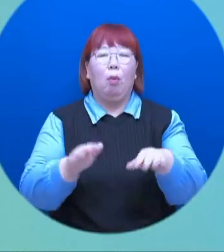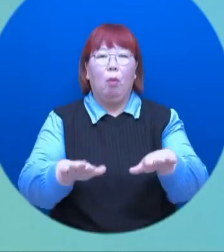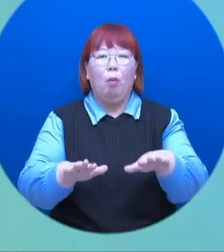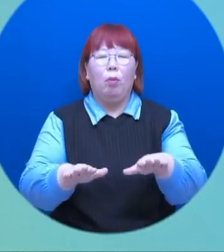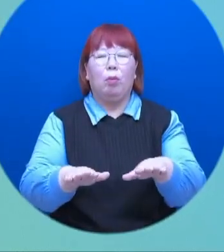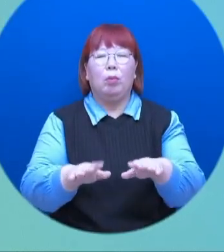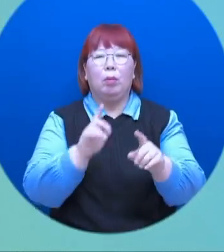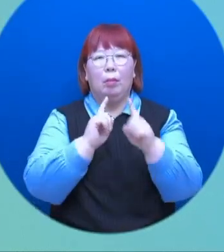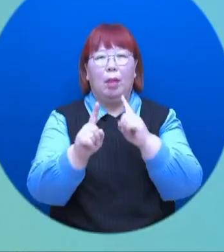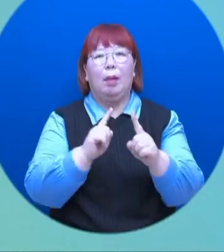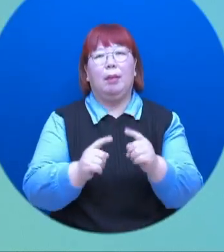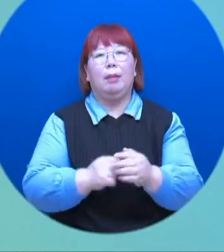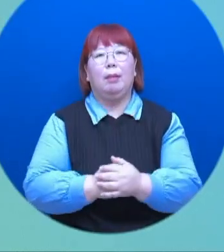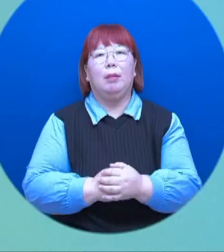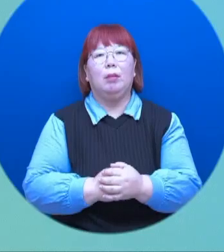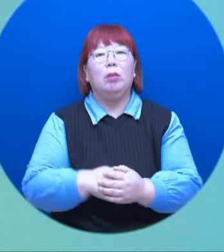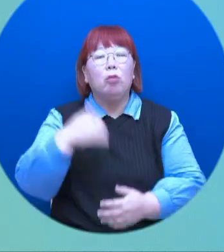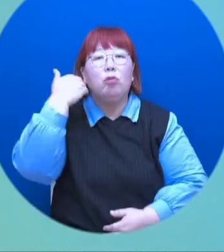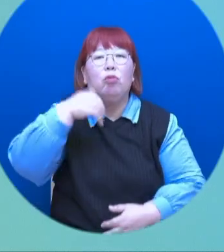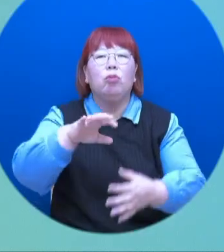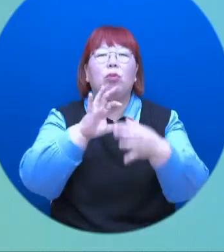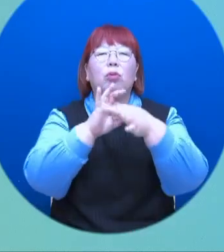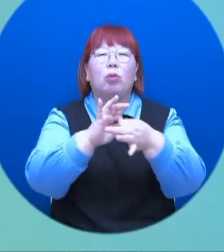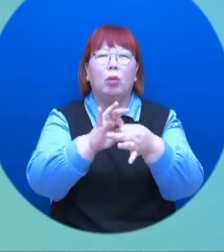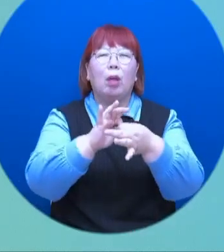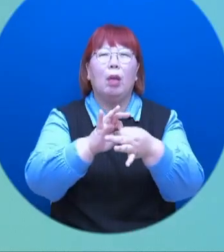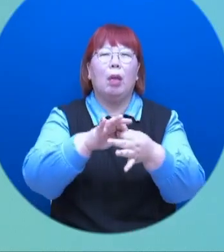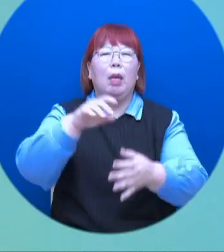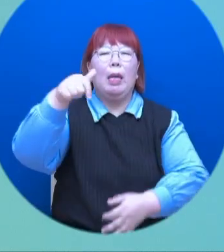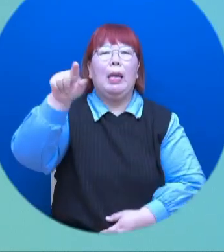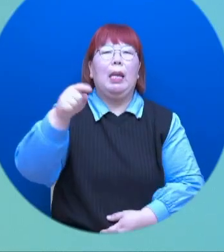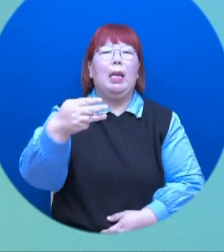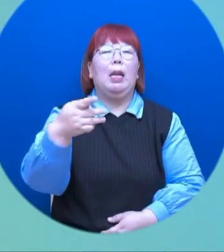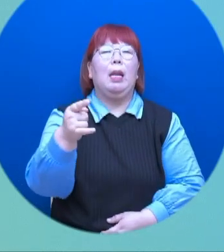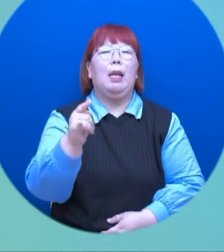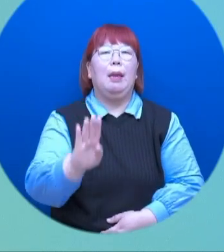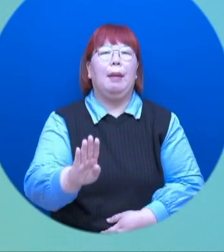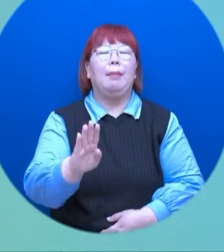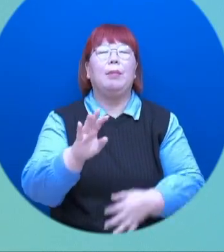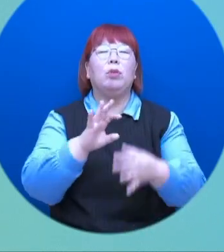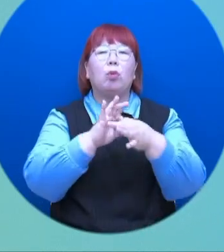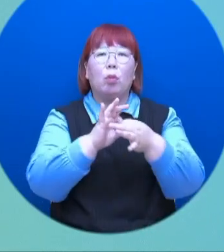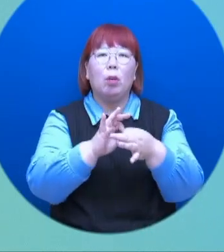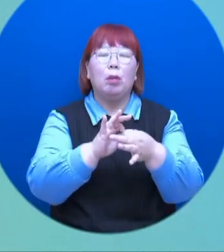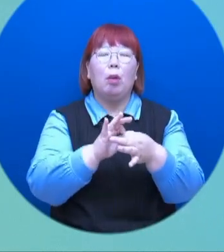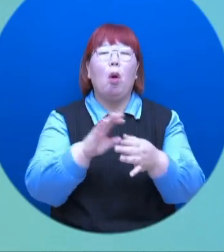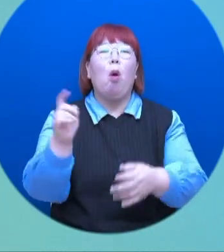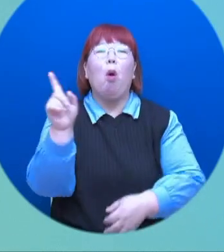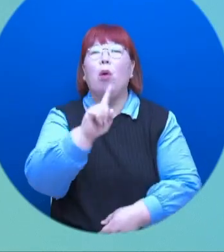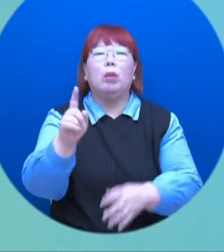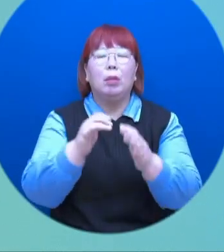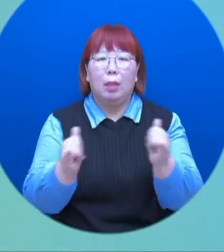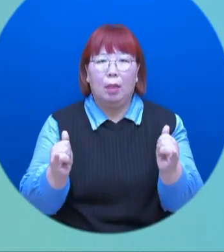우리에게 말씀하고 있는 겁니다. 누구를 통해서? 갈렙을 통해서. 갈렙이 어떤 힘을?